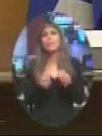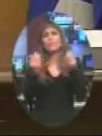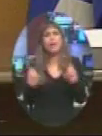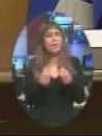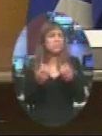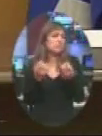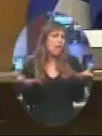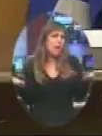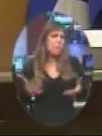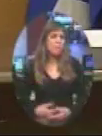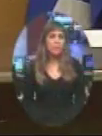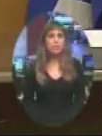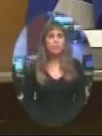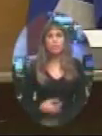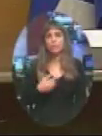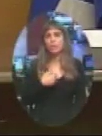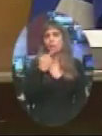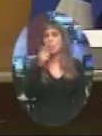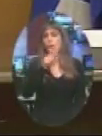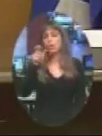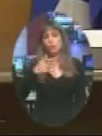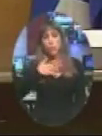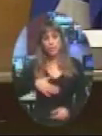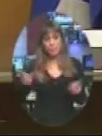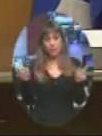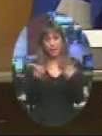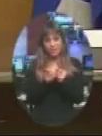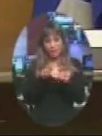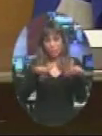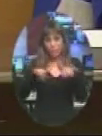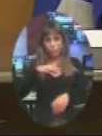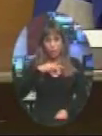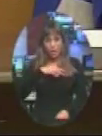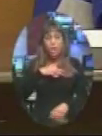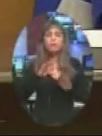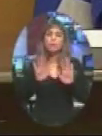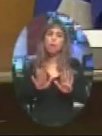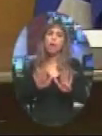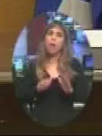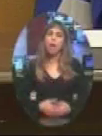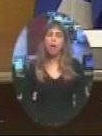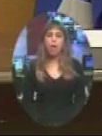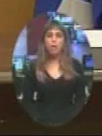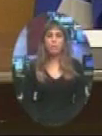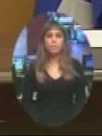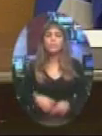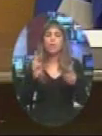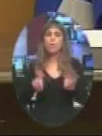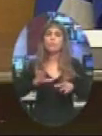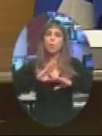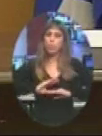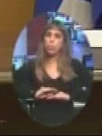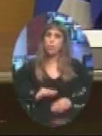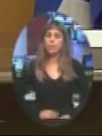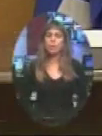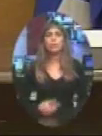אז אני אומר לכל מי שעצר לו הדרך, תורידו הילוך, אתם יכולים להירגע. אני הולך